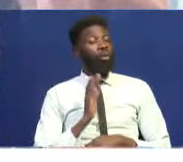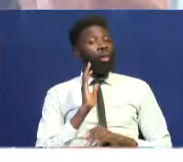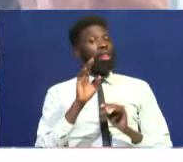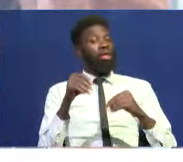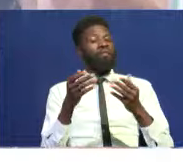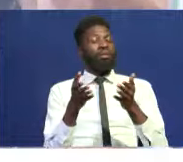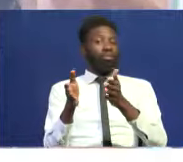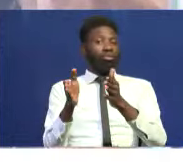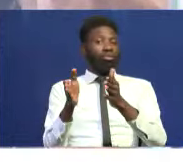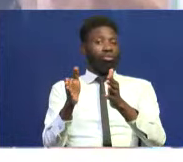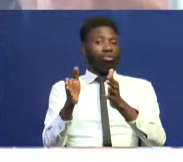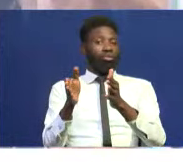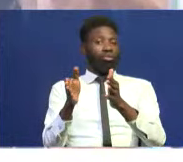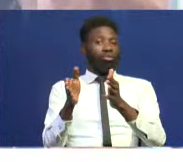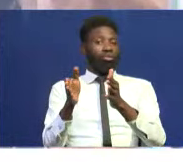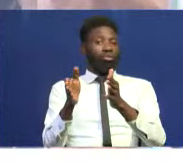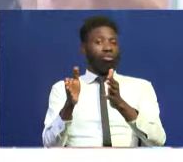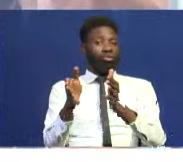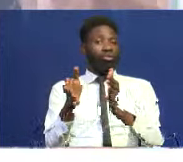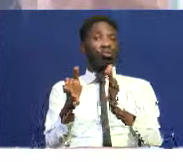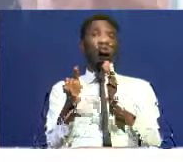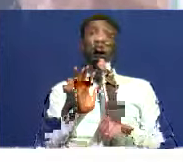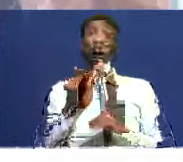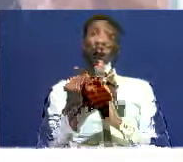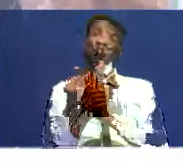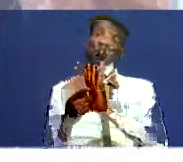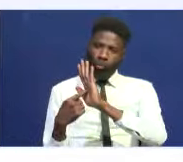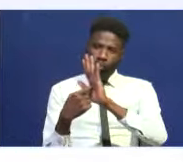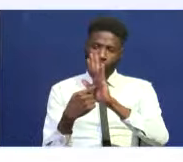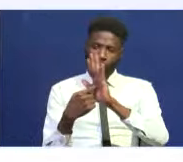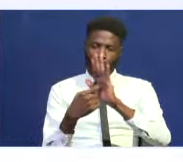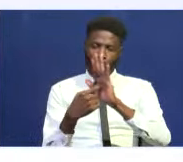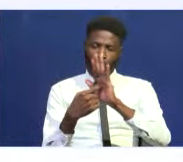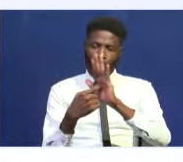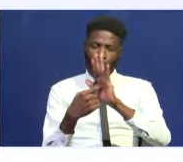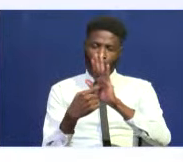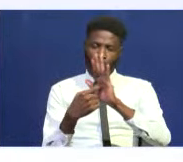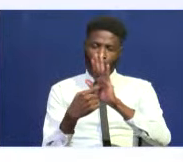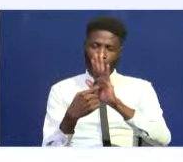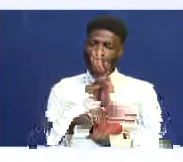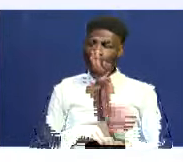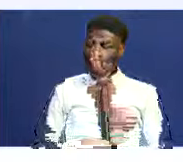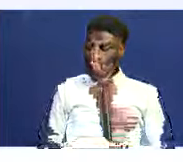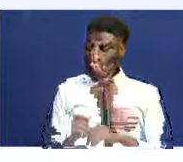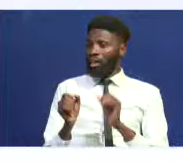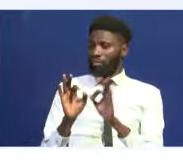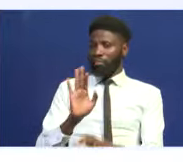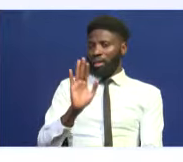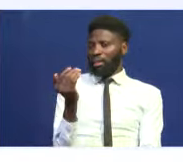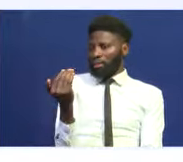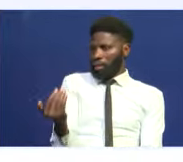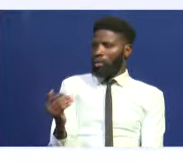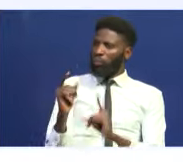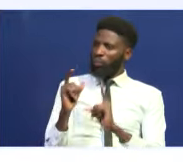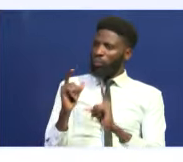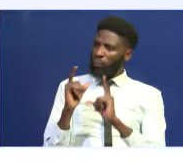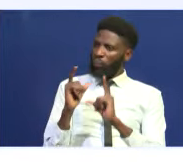zao mbali na kuwawezesha ku when your child tells you music